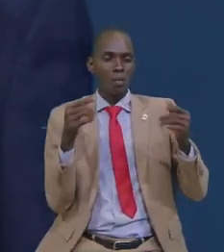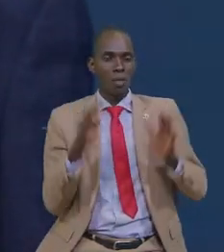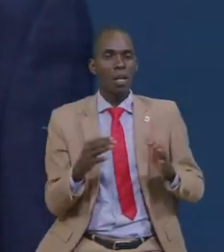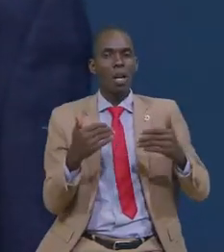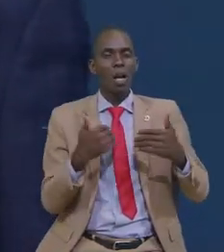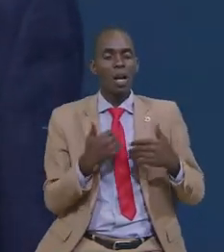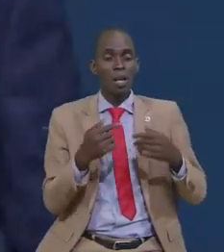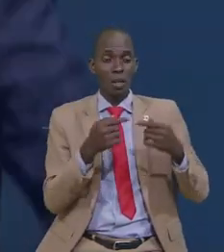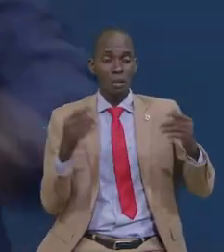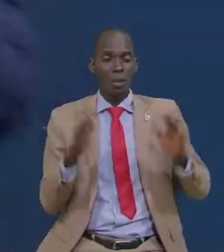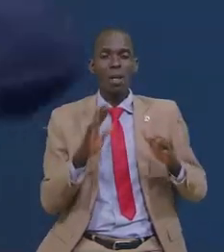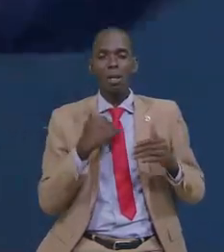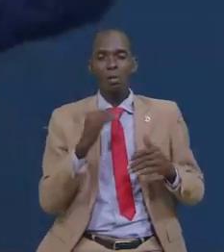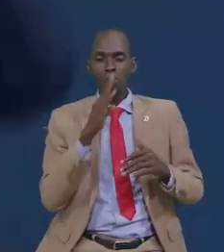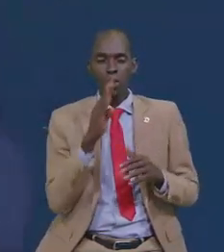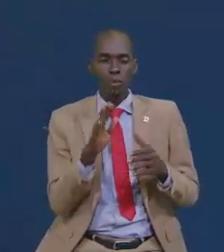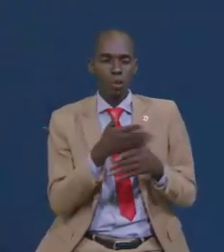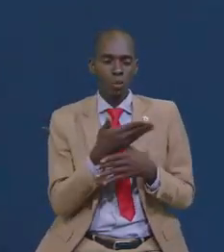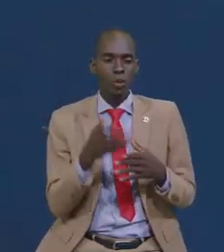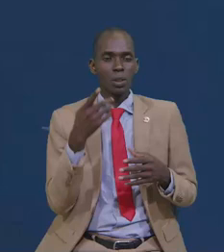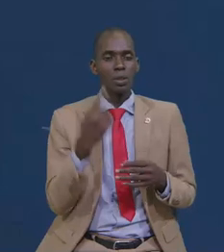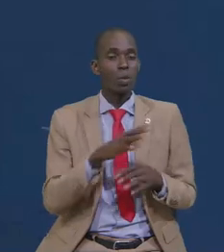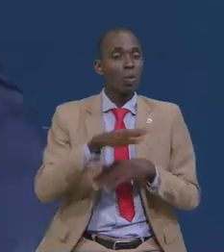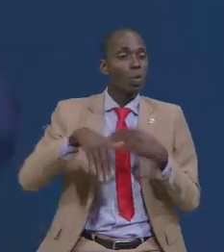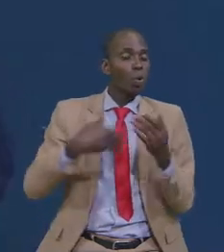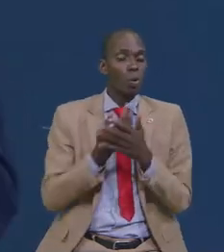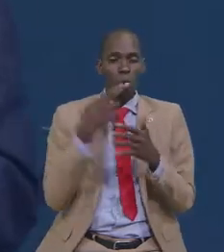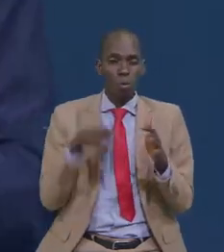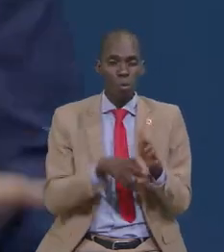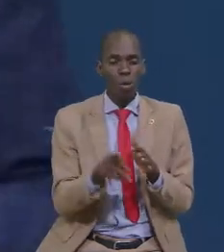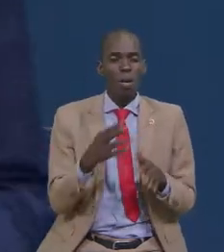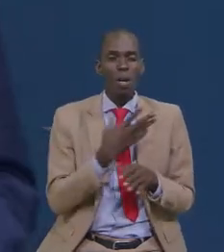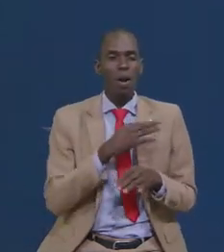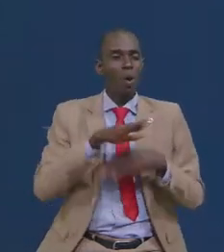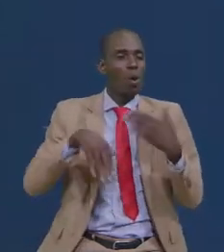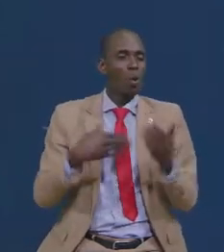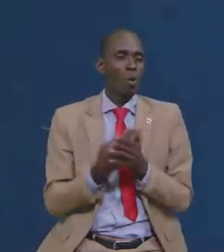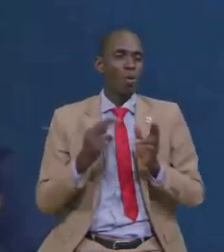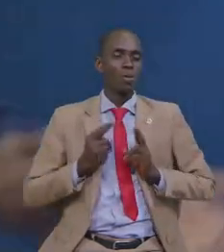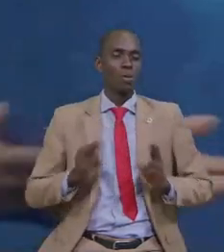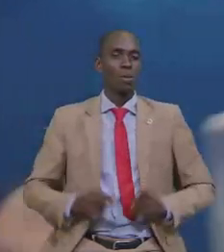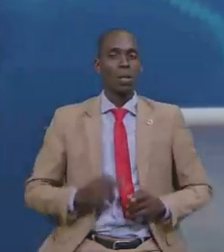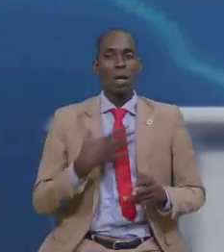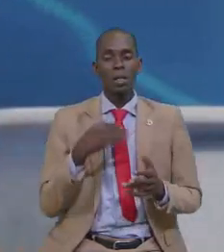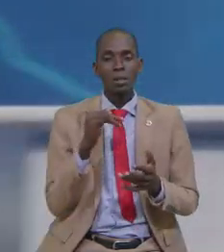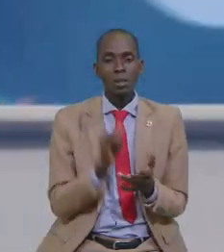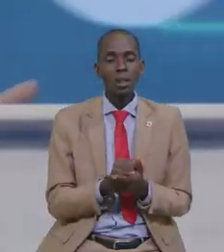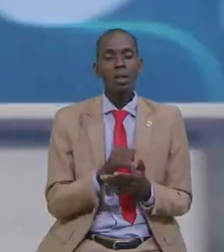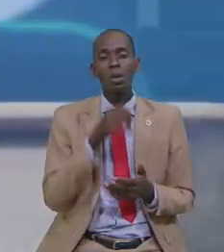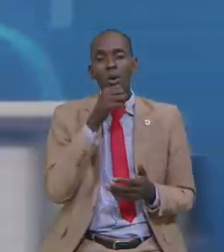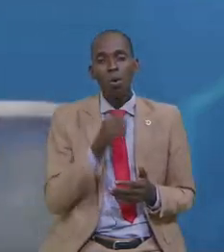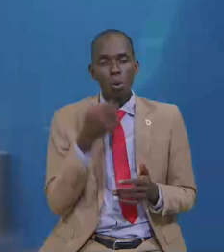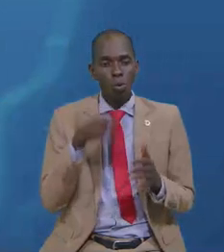l'inimitié se trouvait entre l'ancien serpent et le genre humain. L'ancien